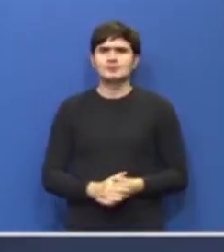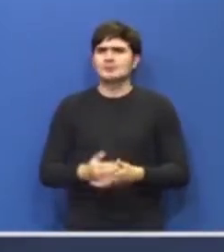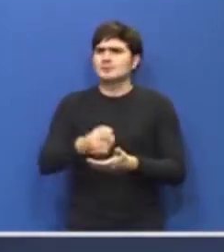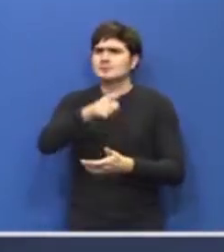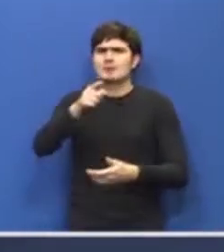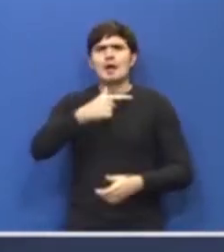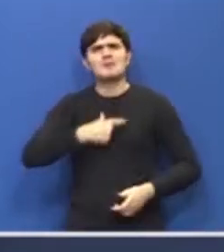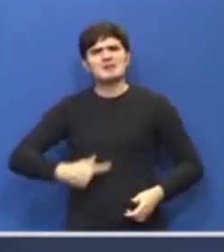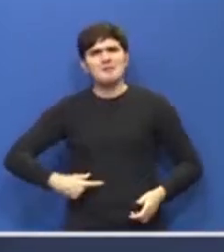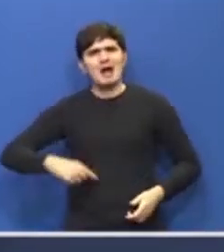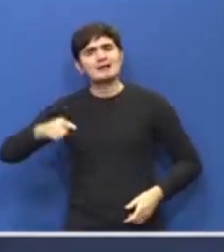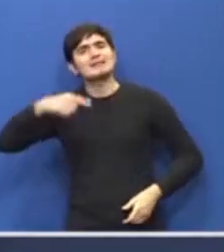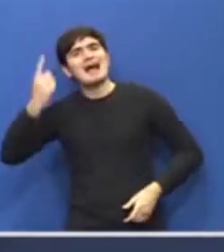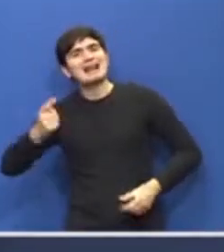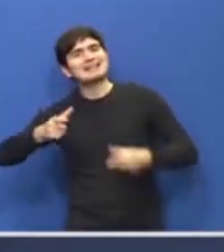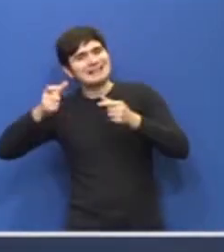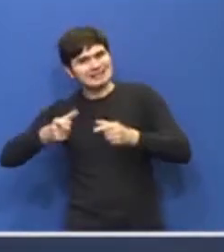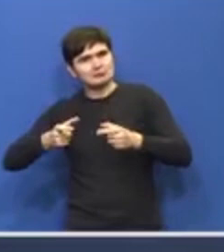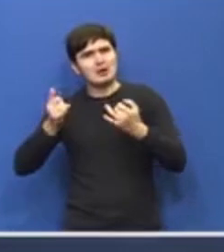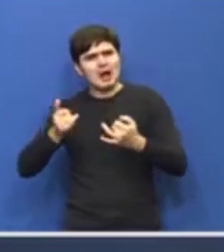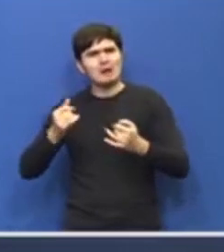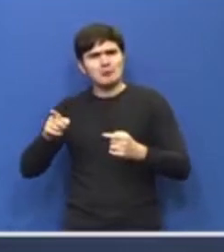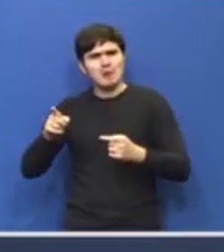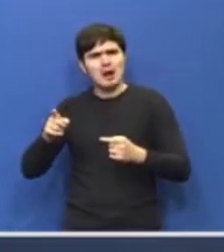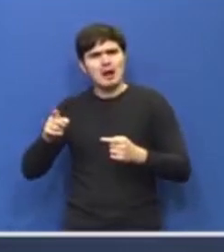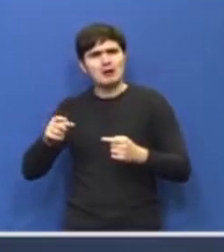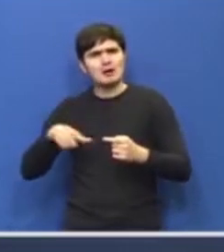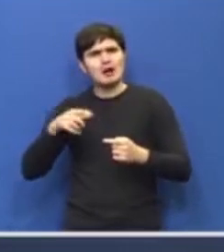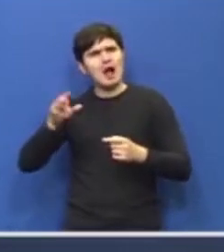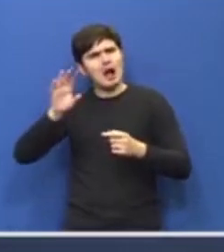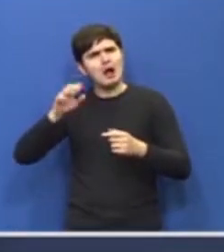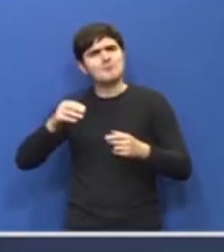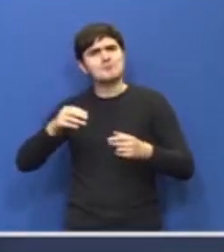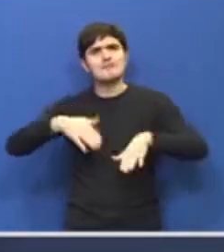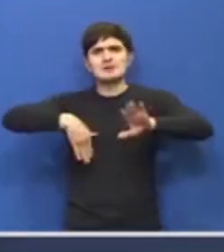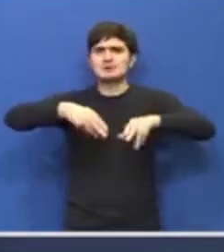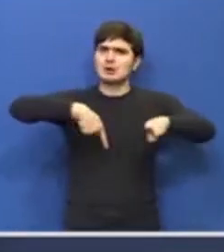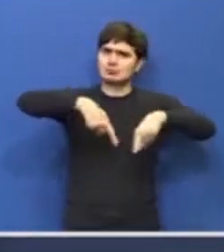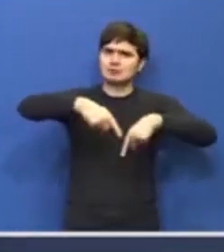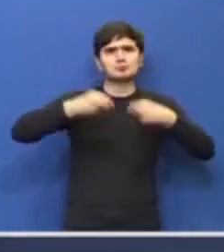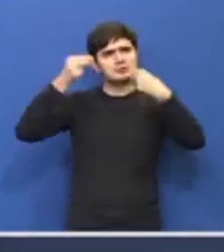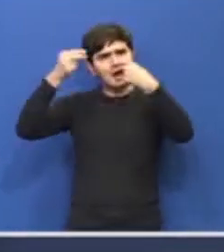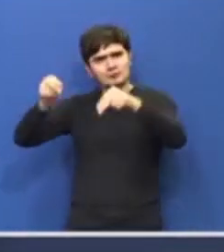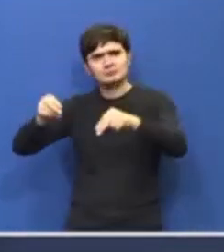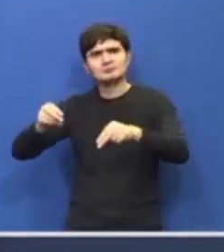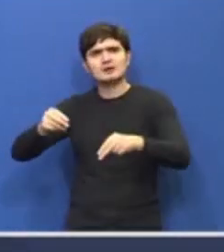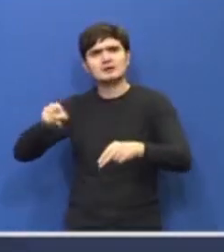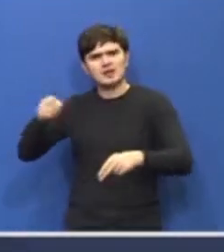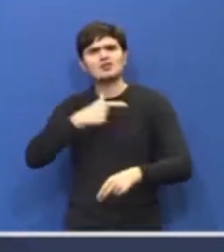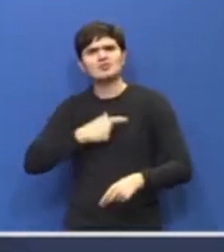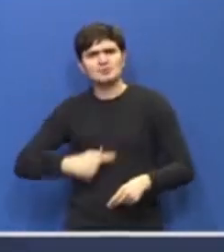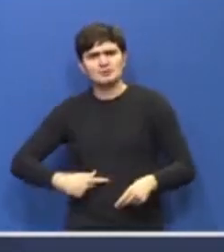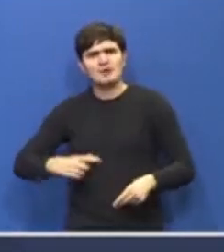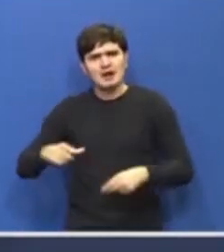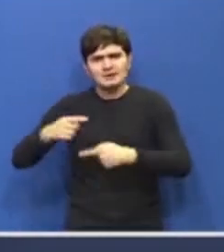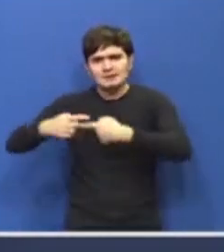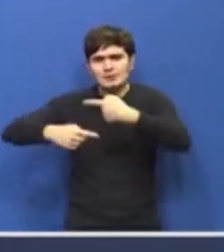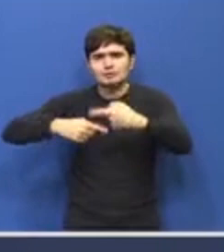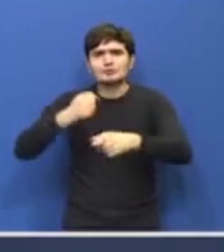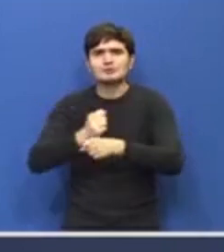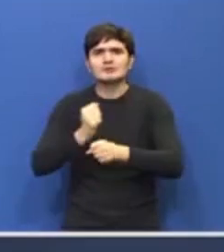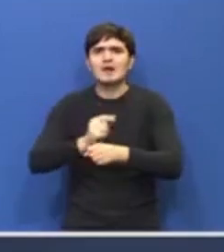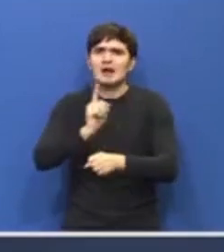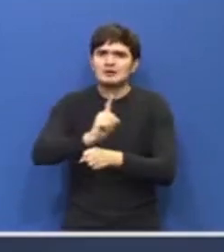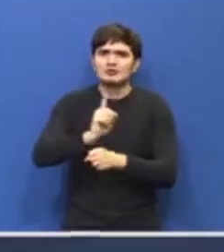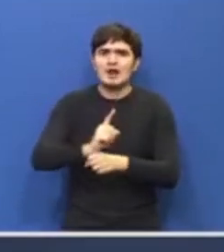Primari din alte sectoare sunt notificați de Ministerul Transporturilor și se află în procedură de a desfășura aceleași proceduri și aici